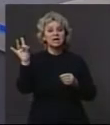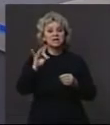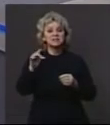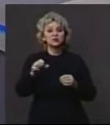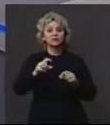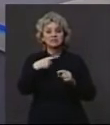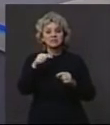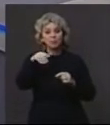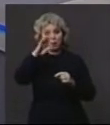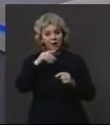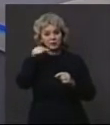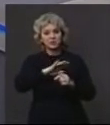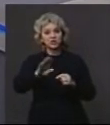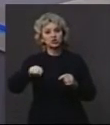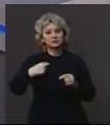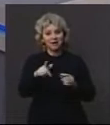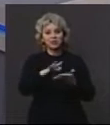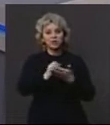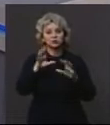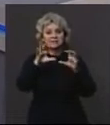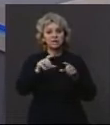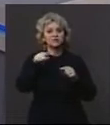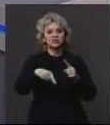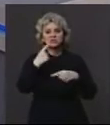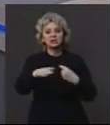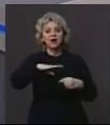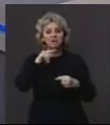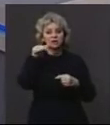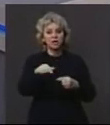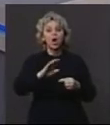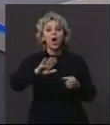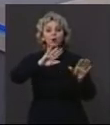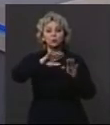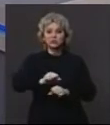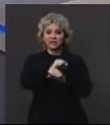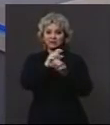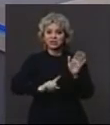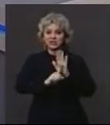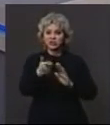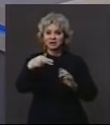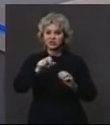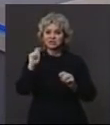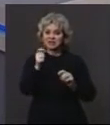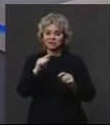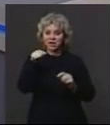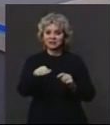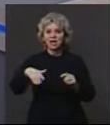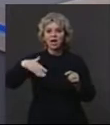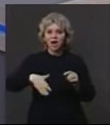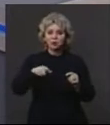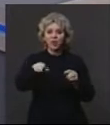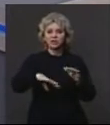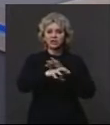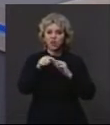Ростов прозвали «папой» не зря. Нарушителей закона здесь всегда хватало. А уж после революции и начала гражданской войны карманники